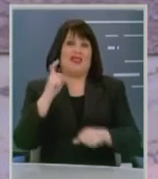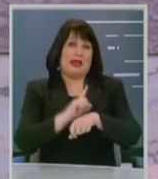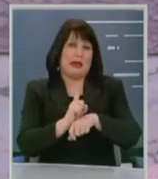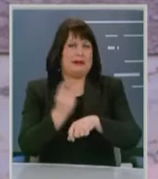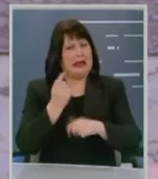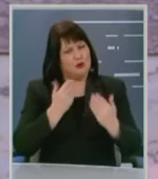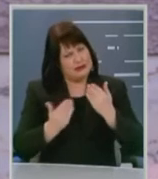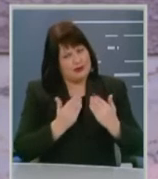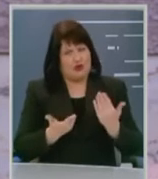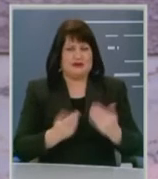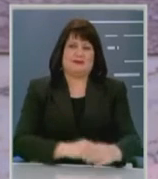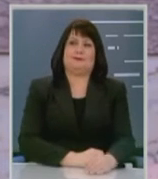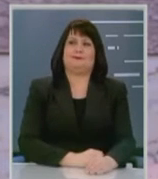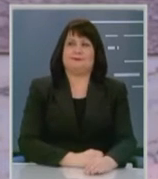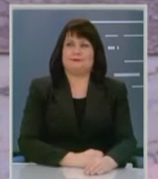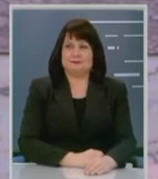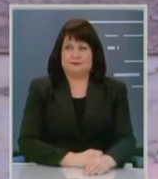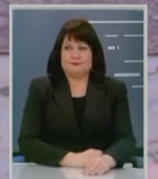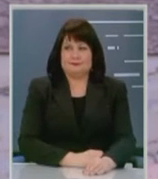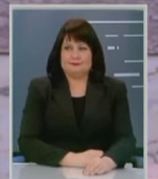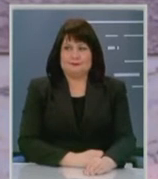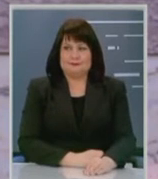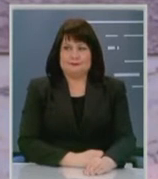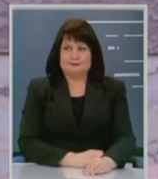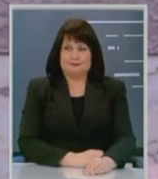την ανοχή την πρέπουσα.